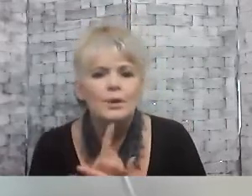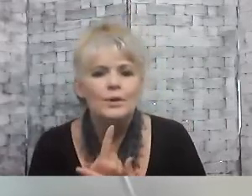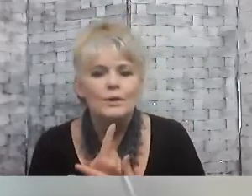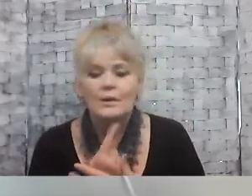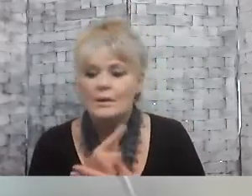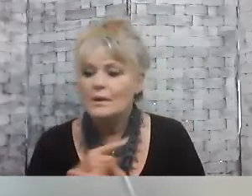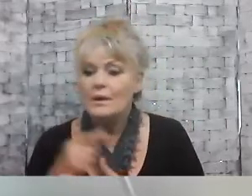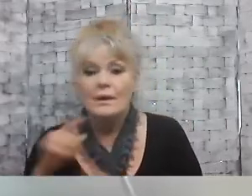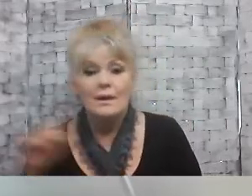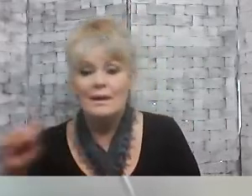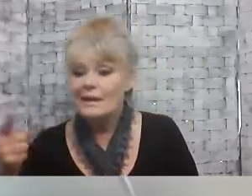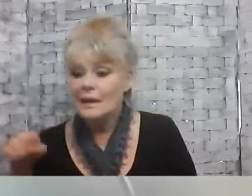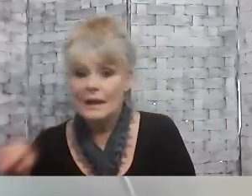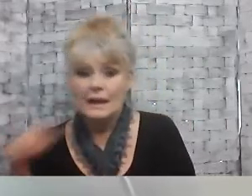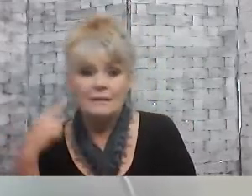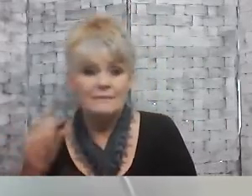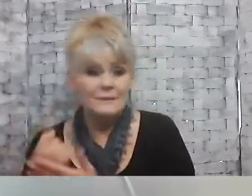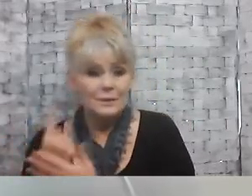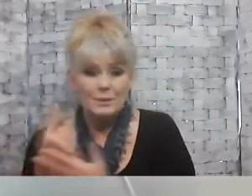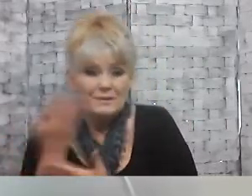Wat?